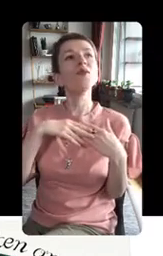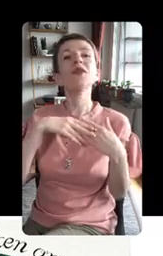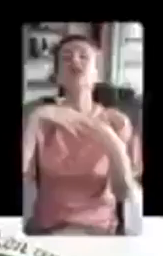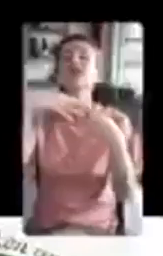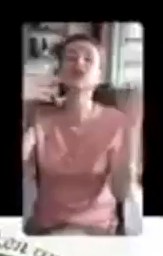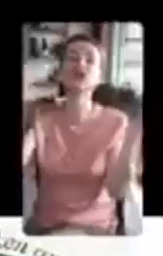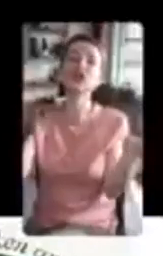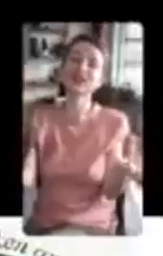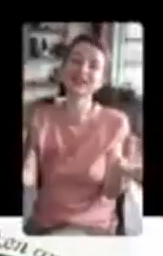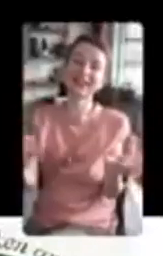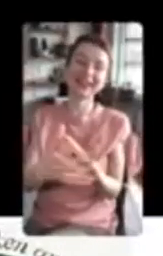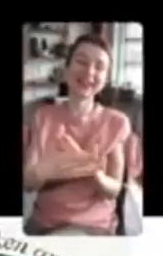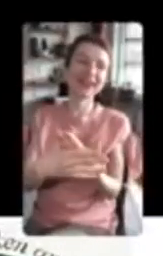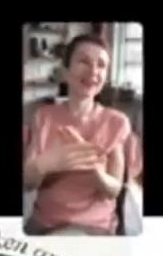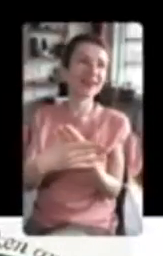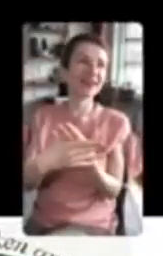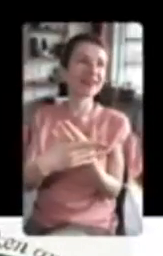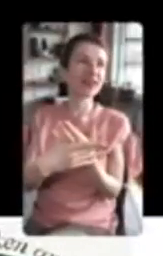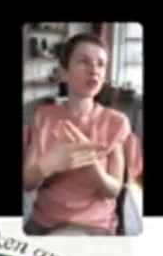сказать,